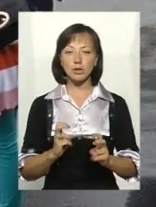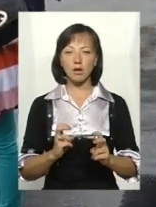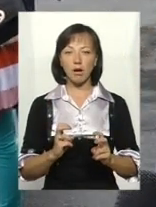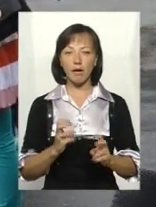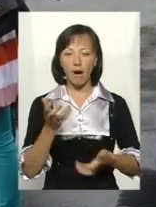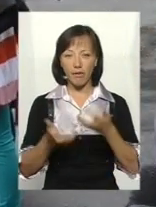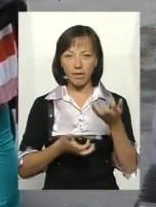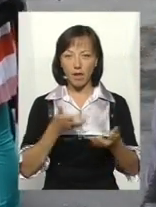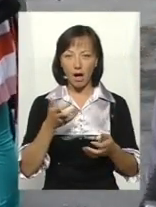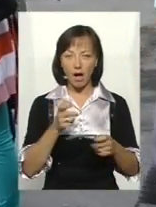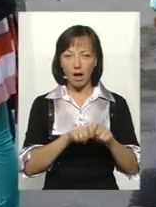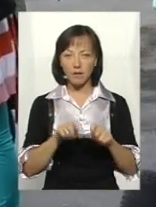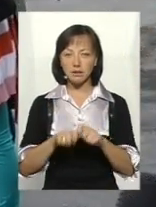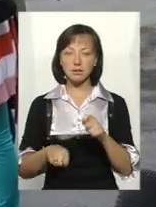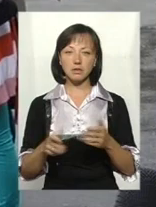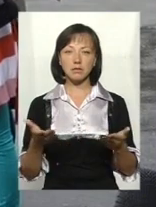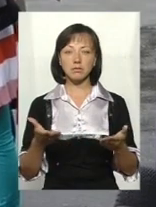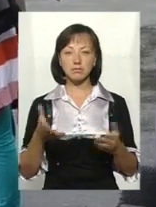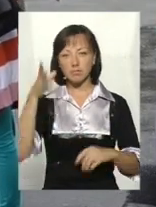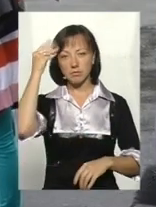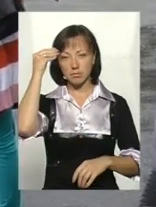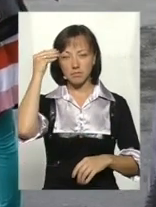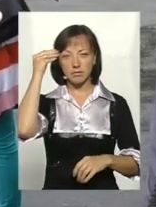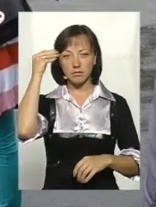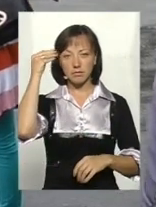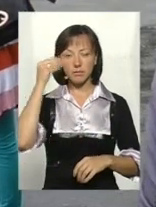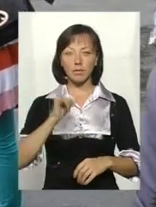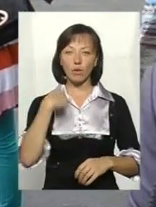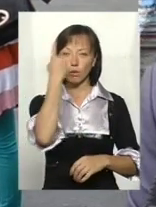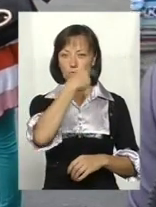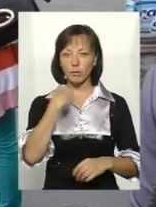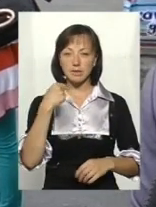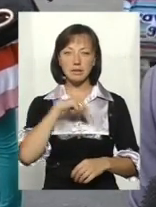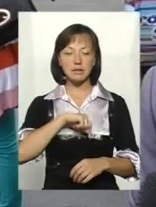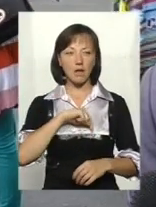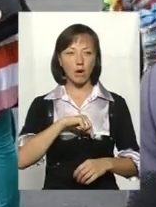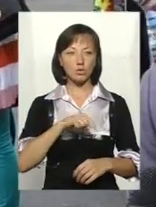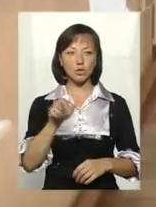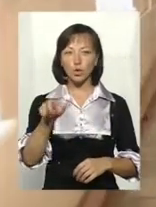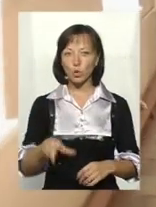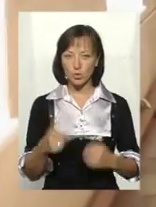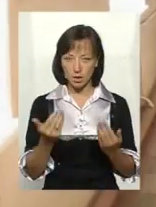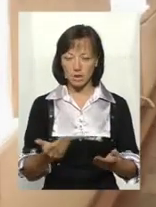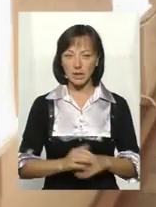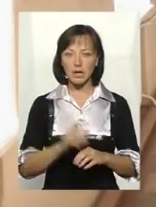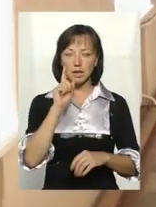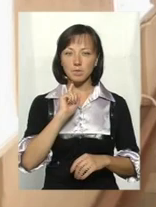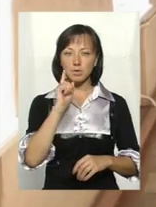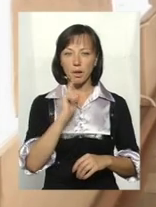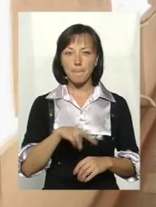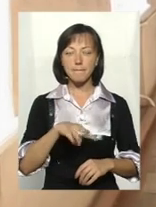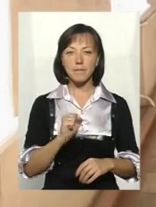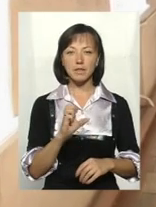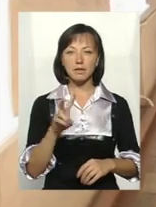аналіз, зважуються безперечно і особистісні якості людини. Тим часом Марію